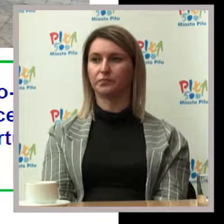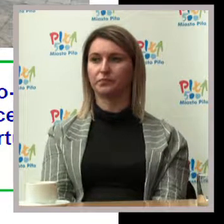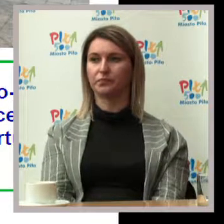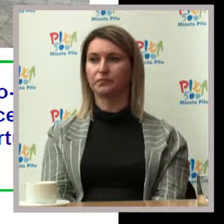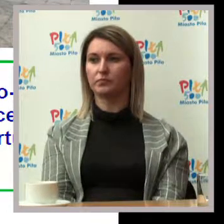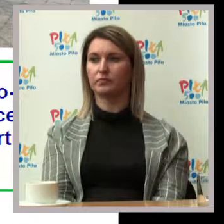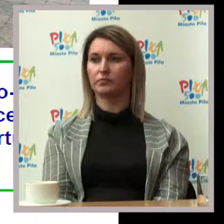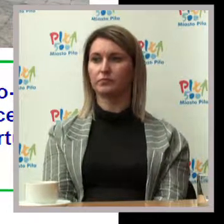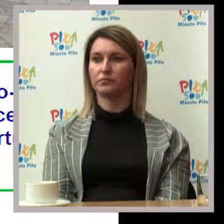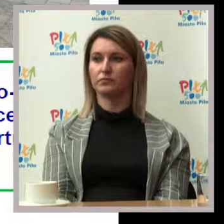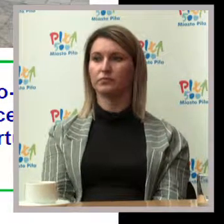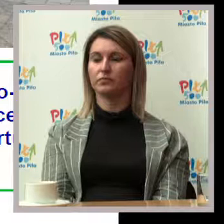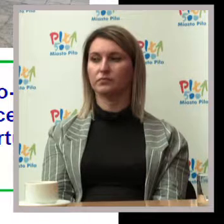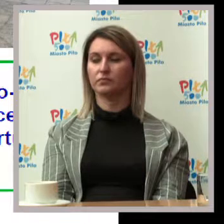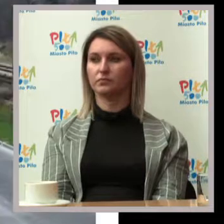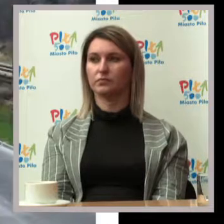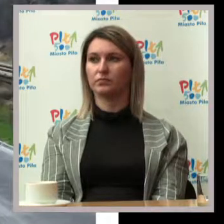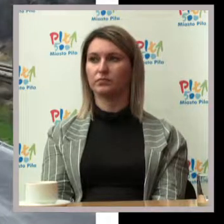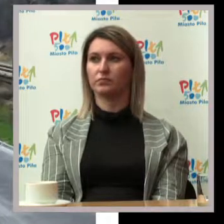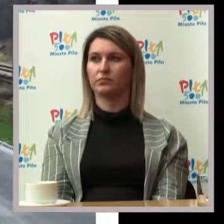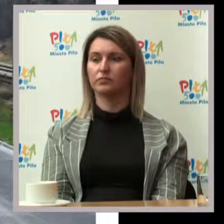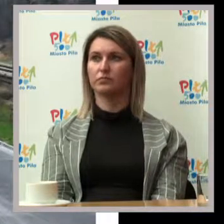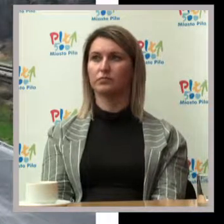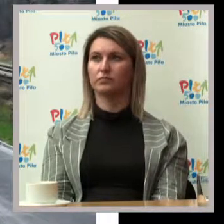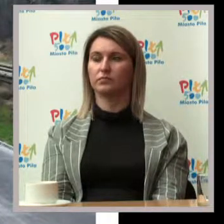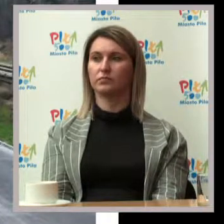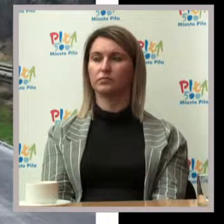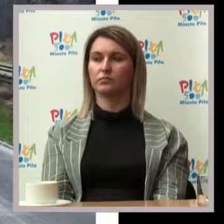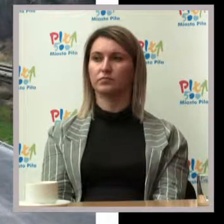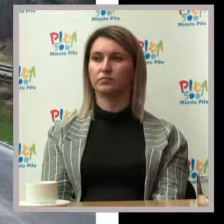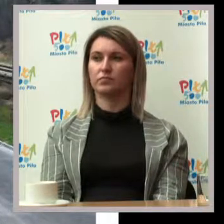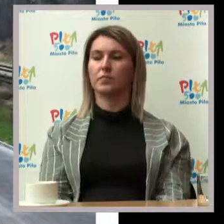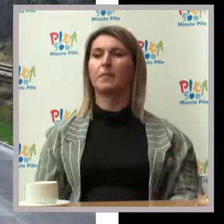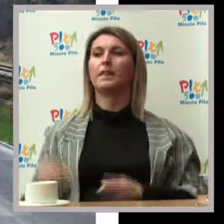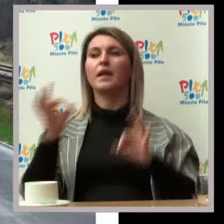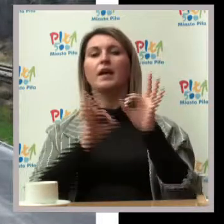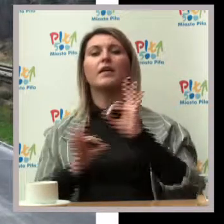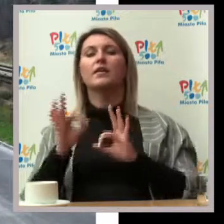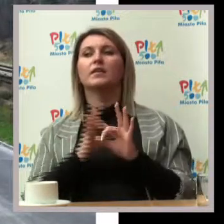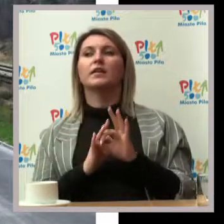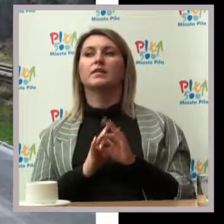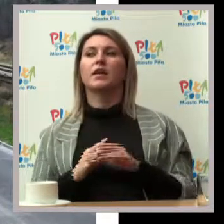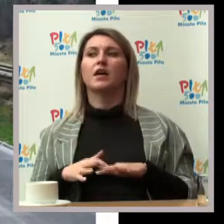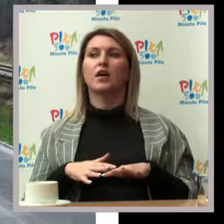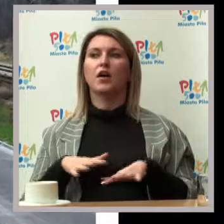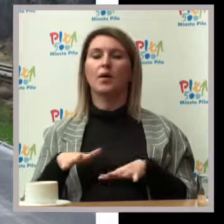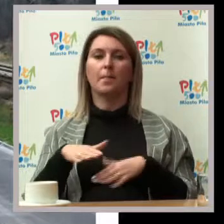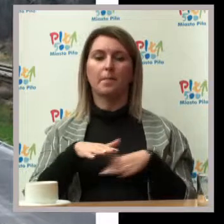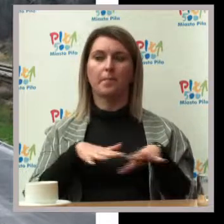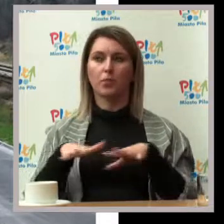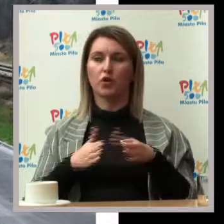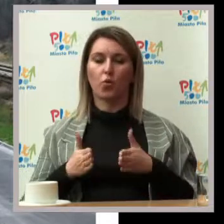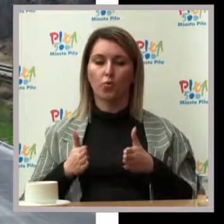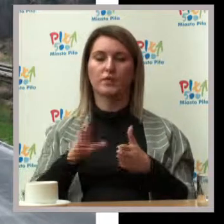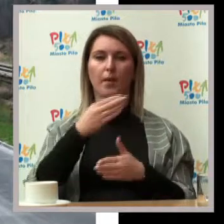finansowane z tego innego przedsięwzięcia, o którym za chwilę będę mówiła. Rewitalizacja obszarów poprzemysłowych to jest